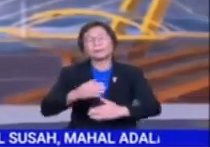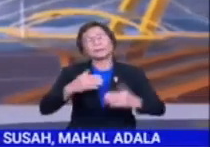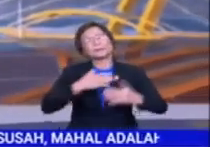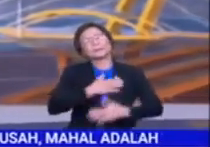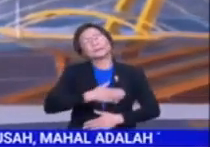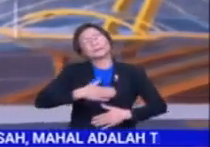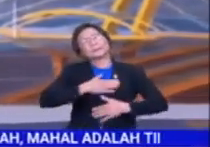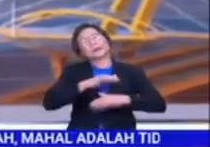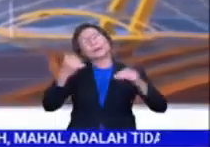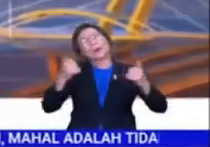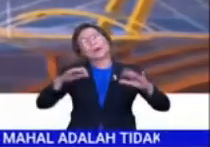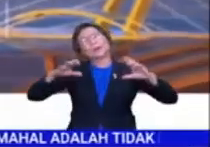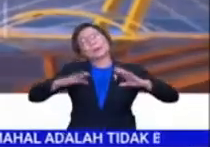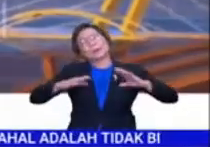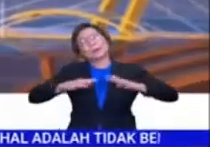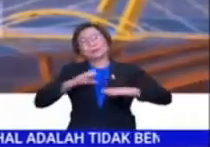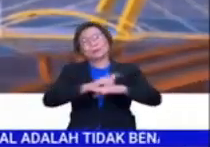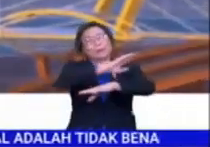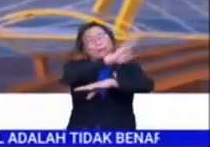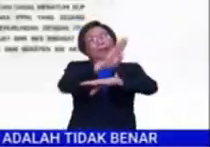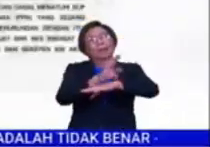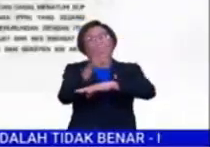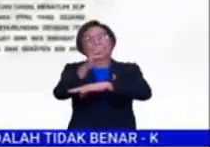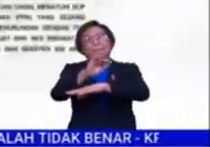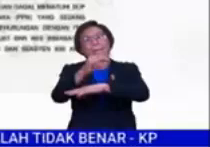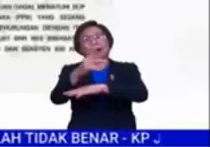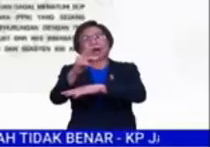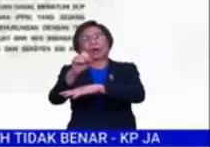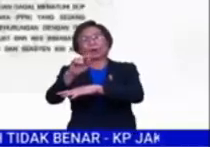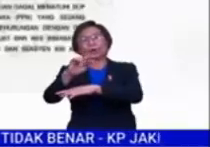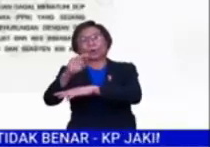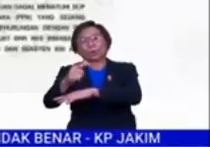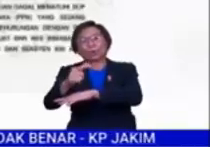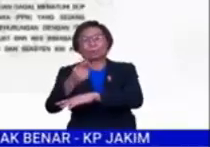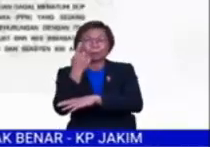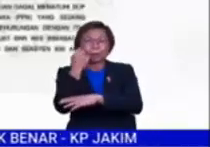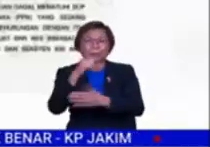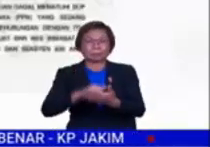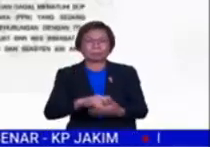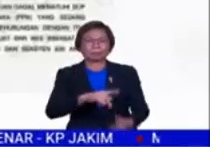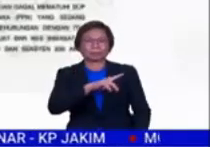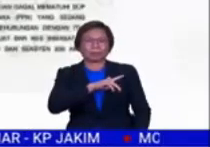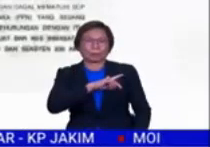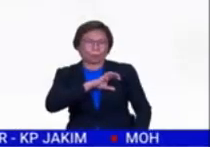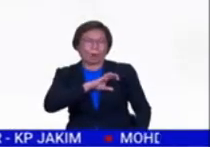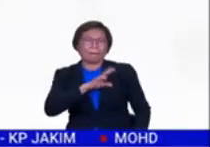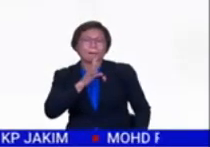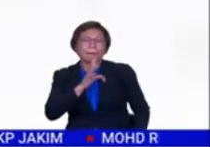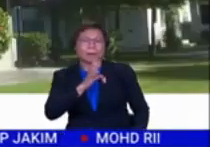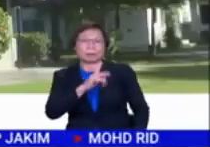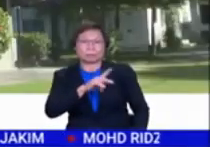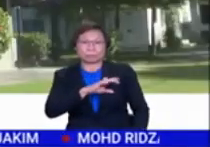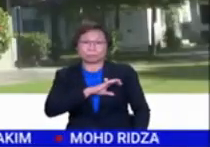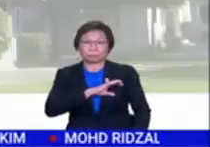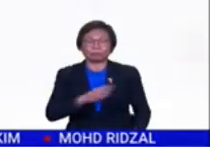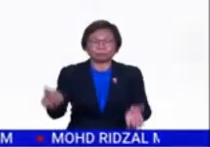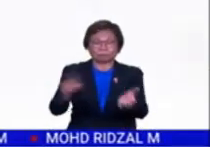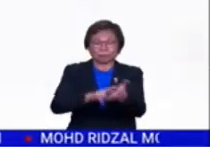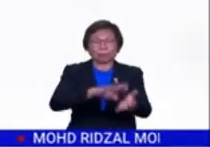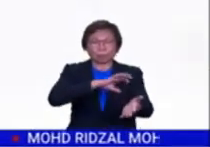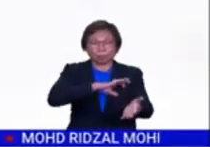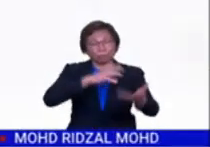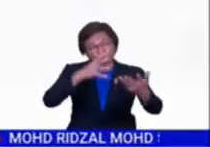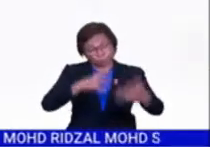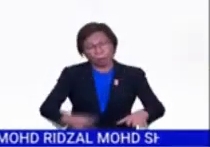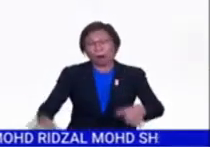Bukit Bangkong baru-baru ini. Polis Daerah Ipoh ACP Yahya Hassan berkata, satu laporan polis